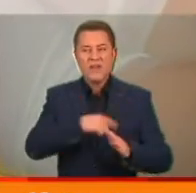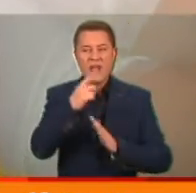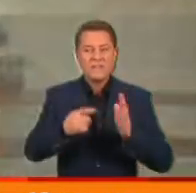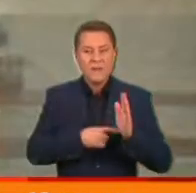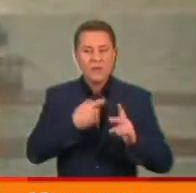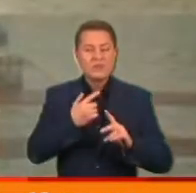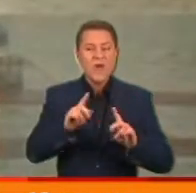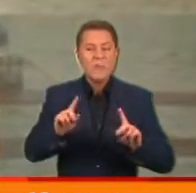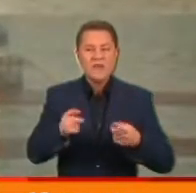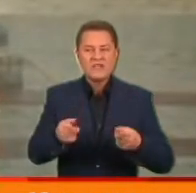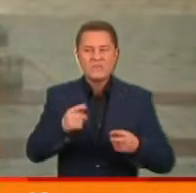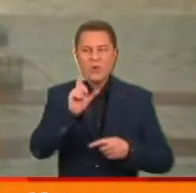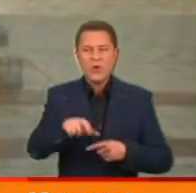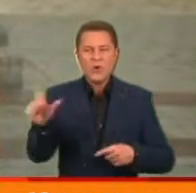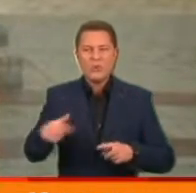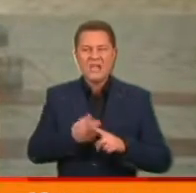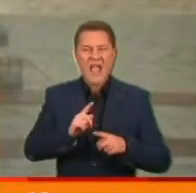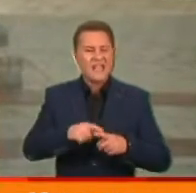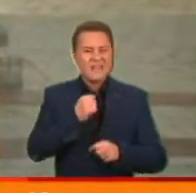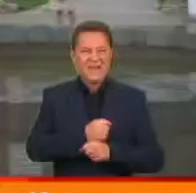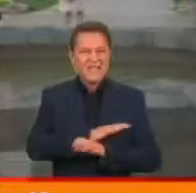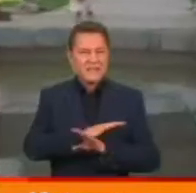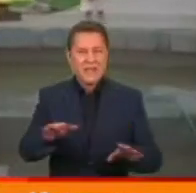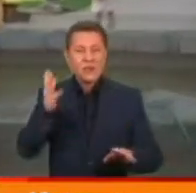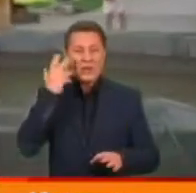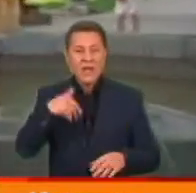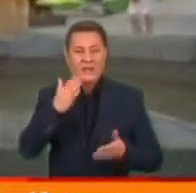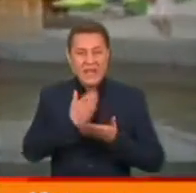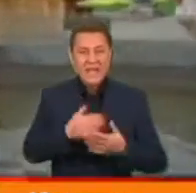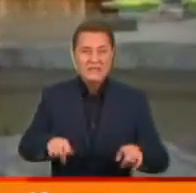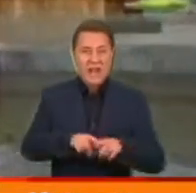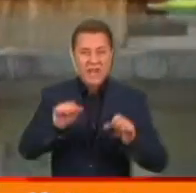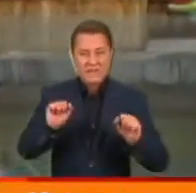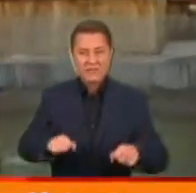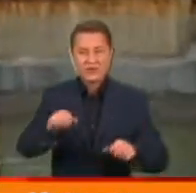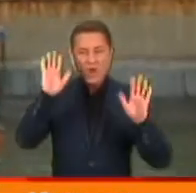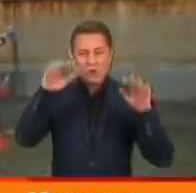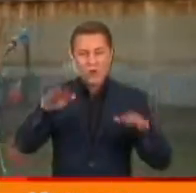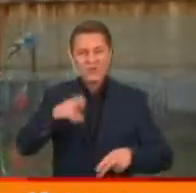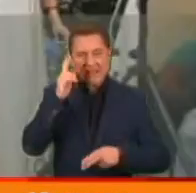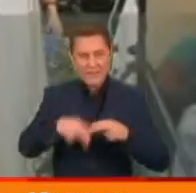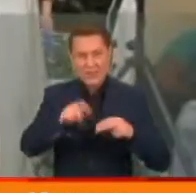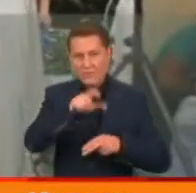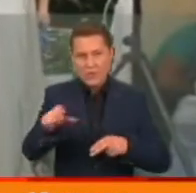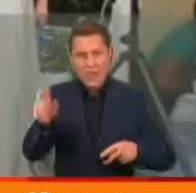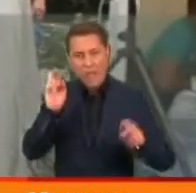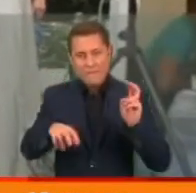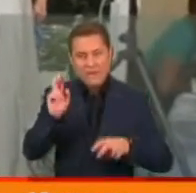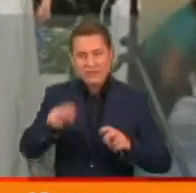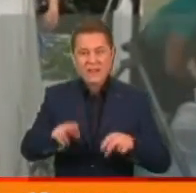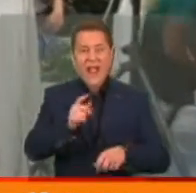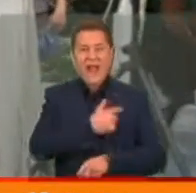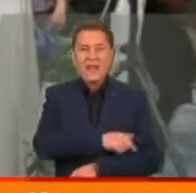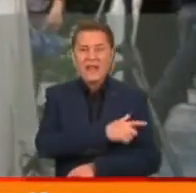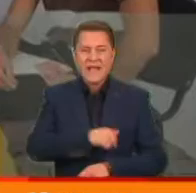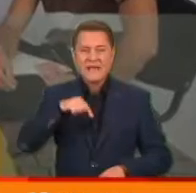цього не роблять, коли предоставляється така можливість. Дощ закінчився, людей більше є. Лікарі, громадські активісти